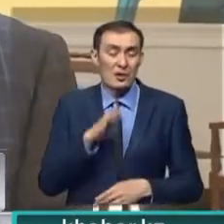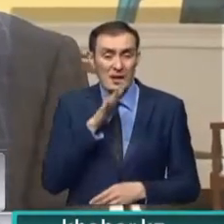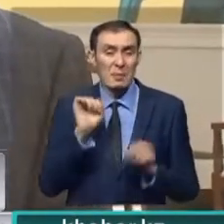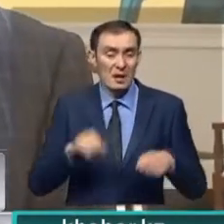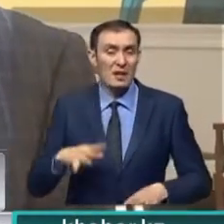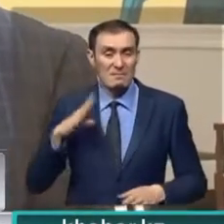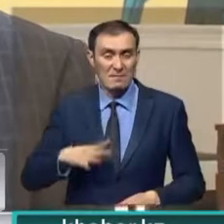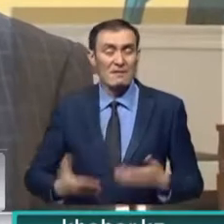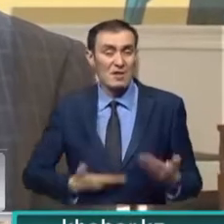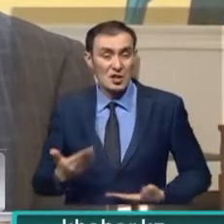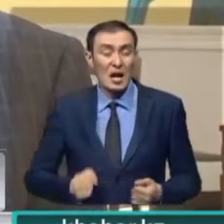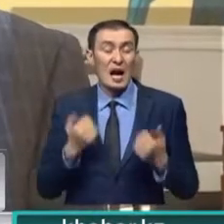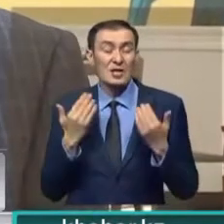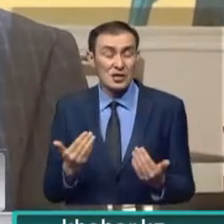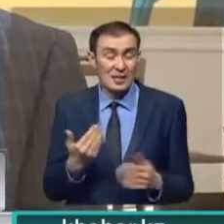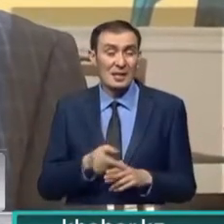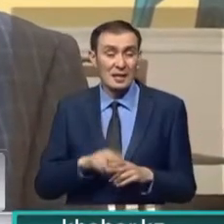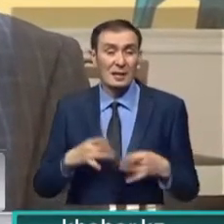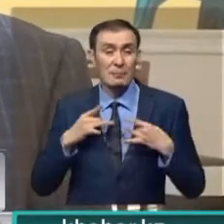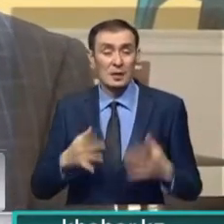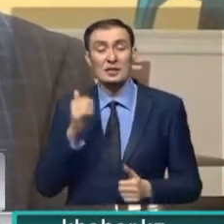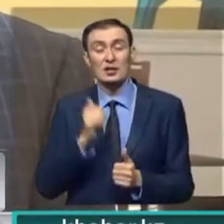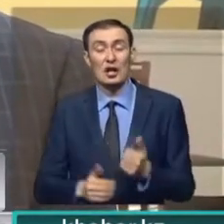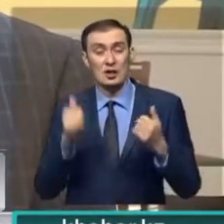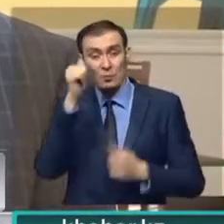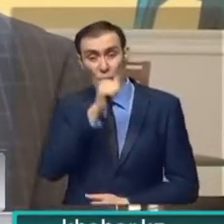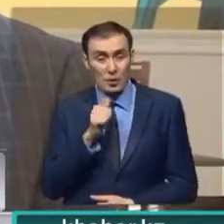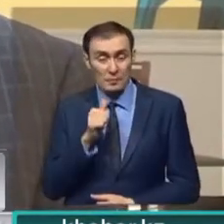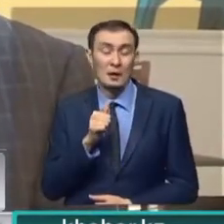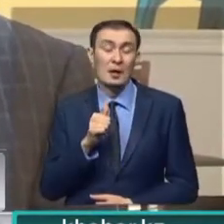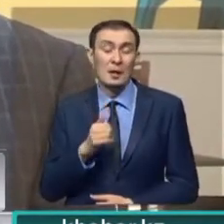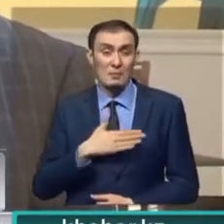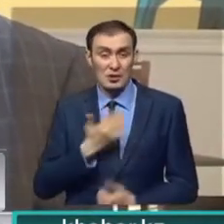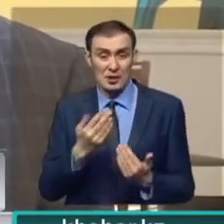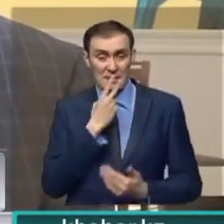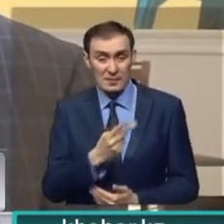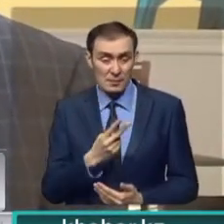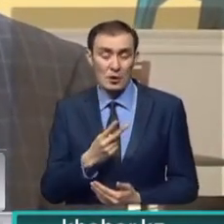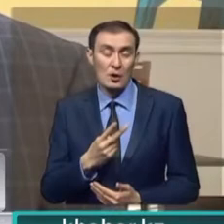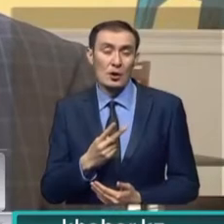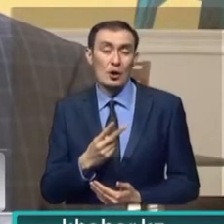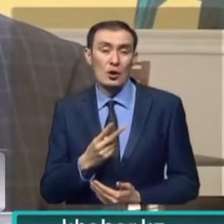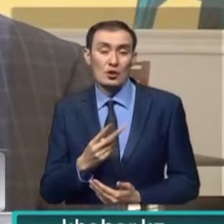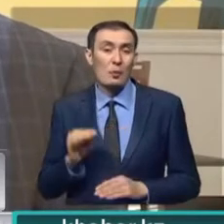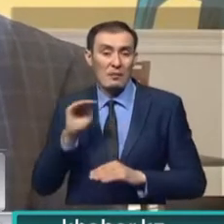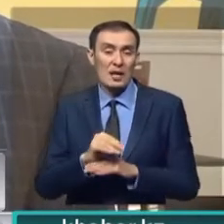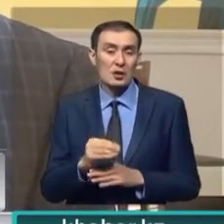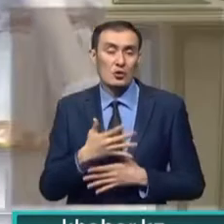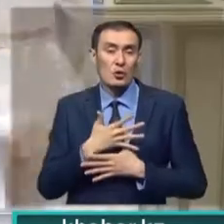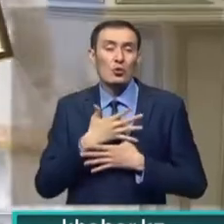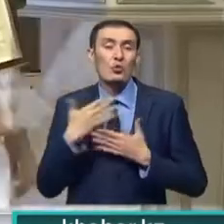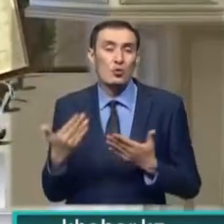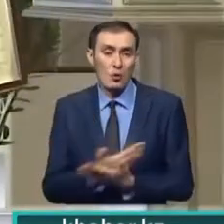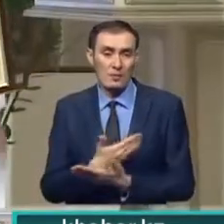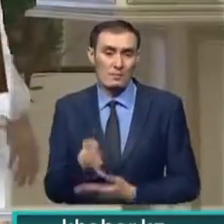бывали а сегодня этот праздник с каждого года как мы уже видим наполняется новым смыслом